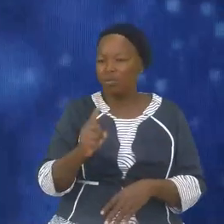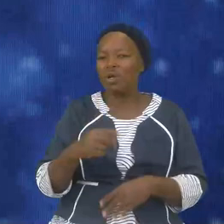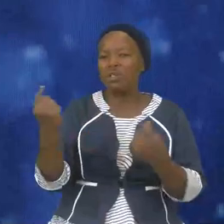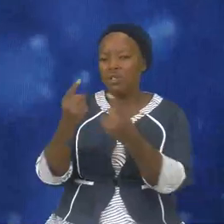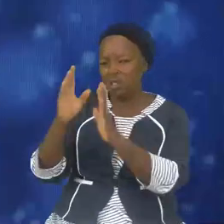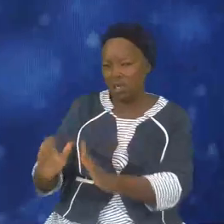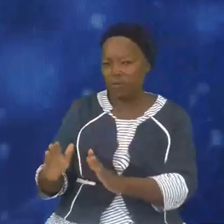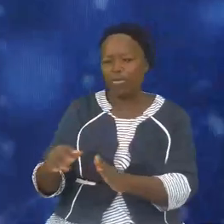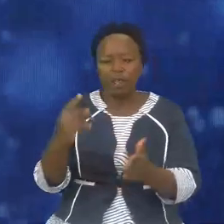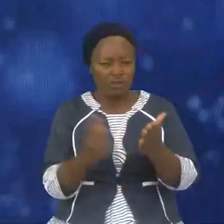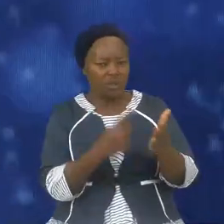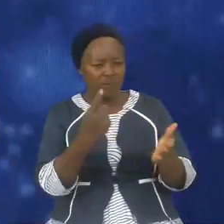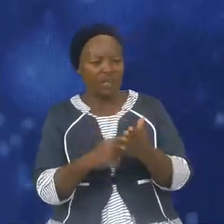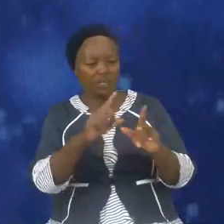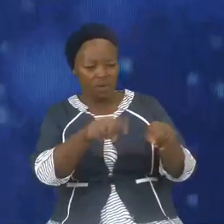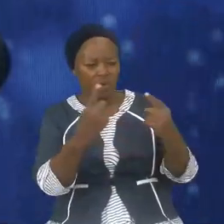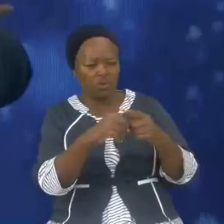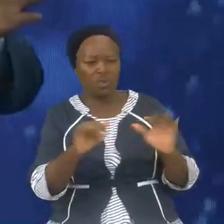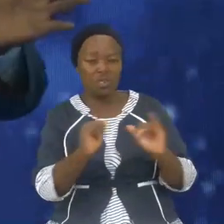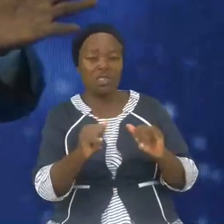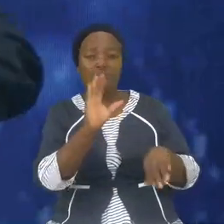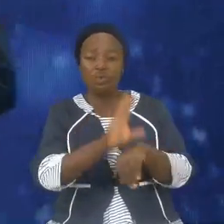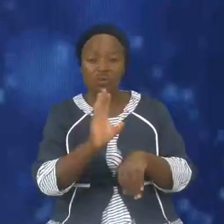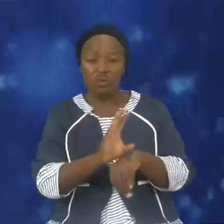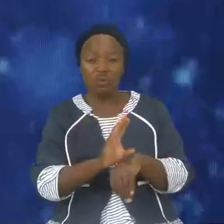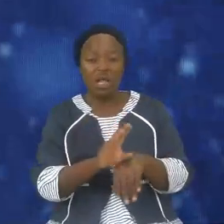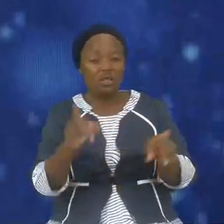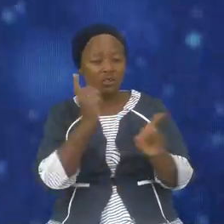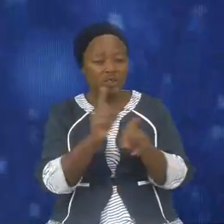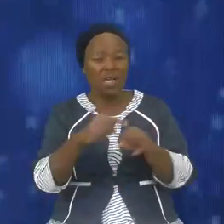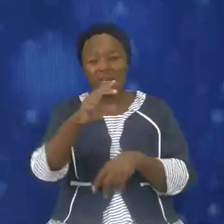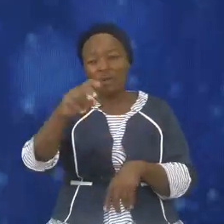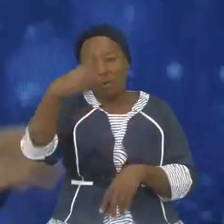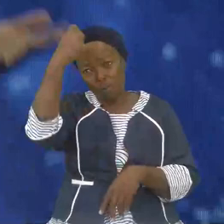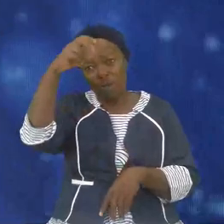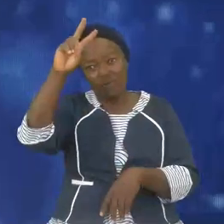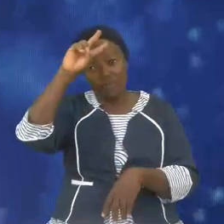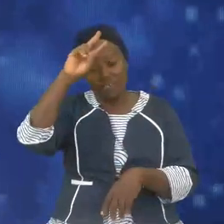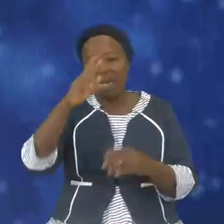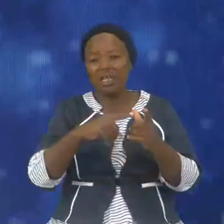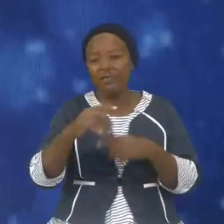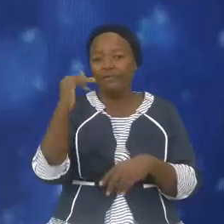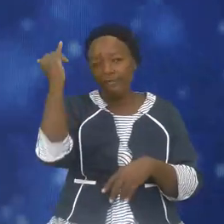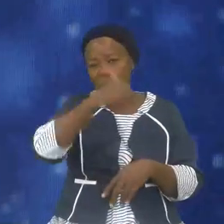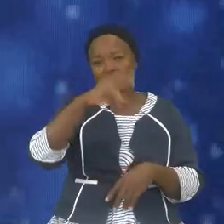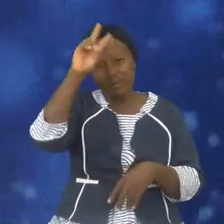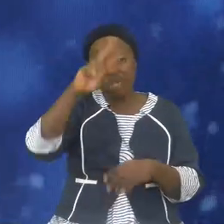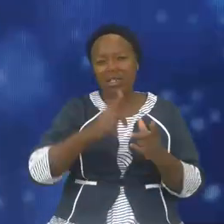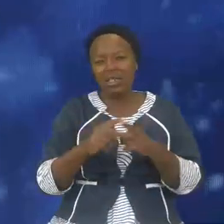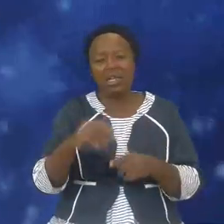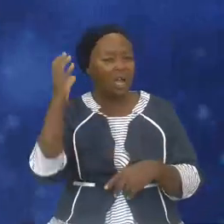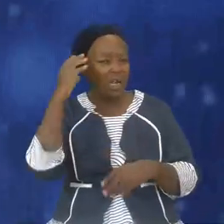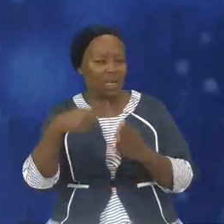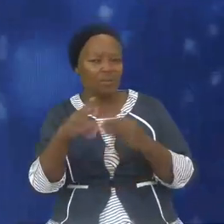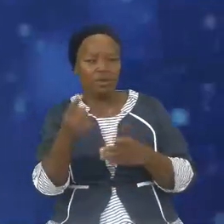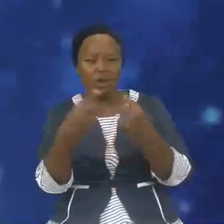Parfois, et les deux vont à la même église, comme les vieilles sages et insensées,